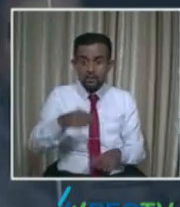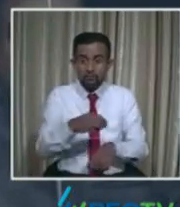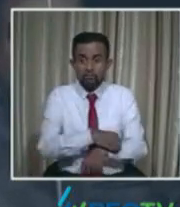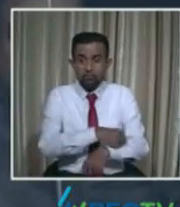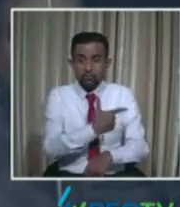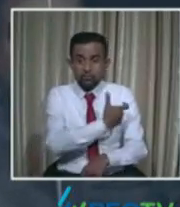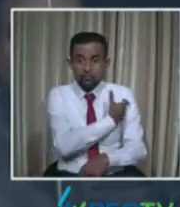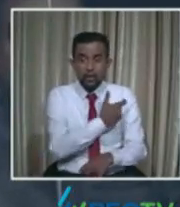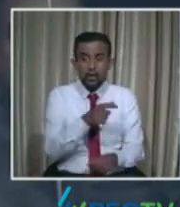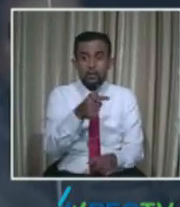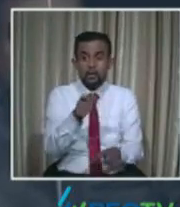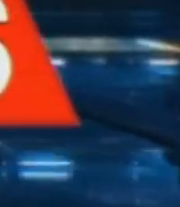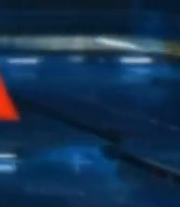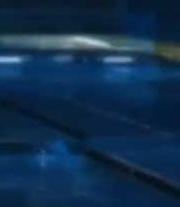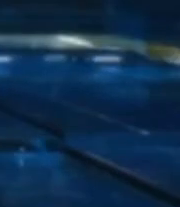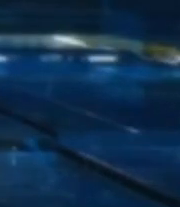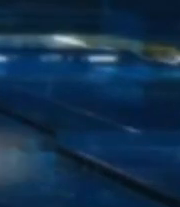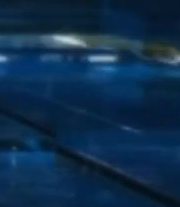අපි ජනතාවේ පැත්තට කොකා ගැස්සුවේ නැහැ